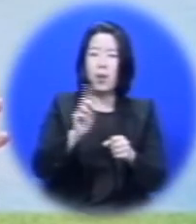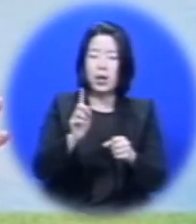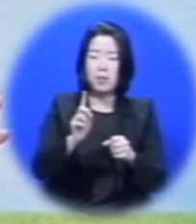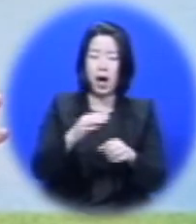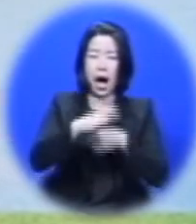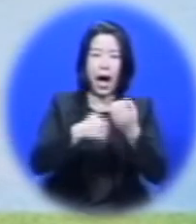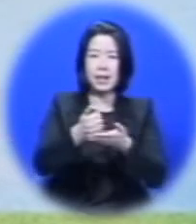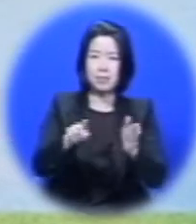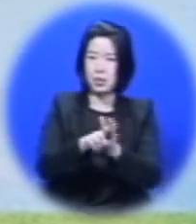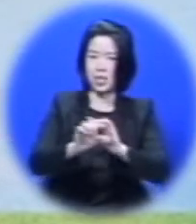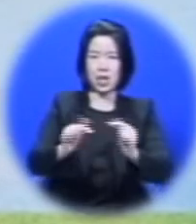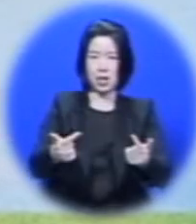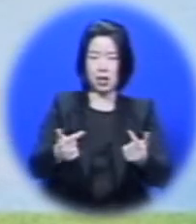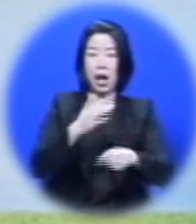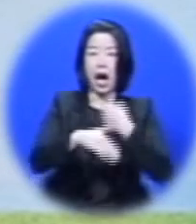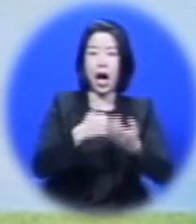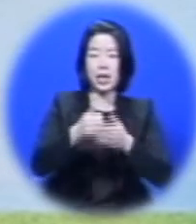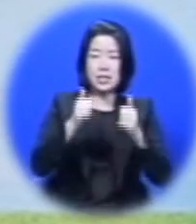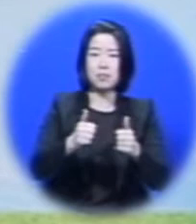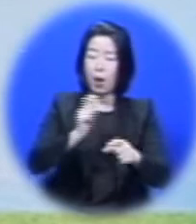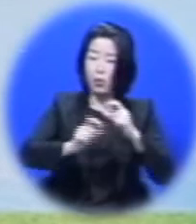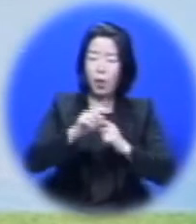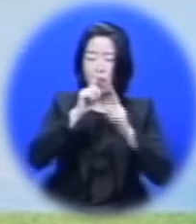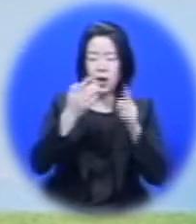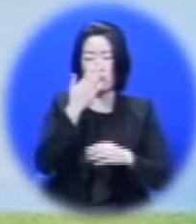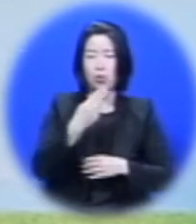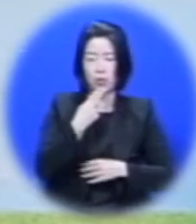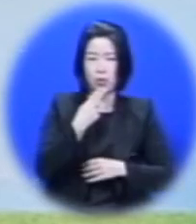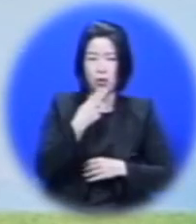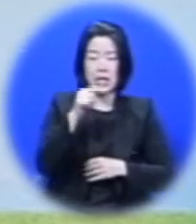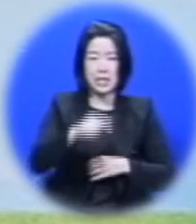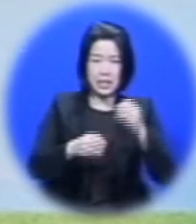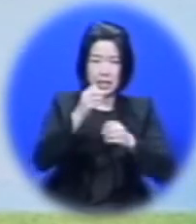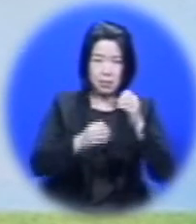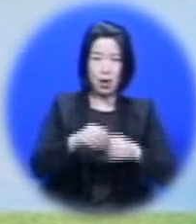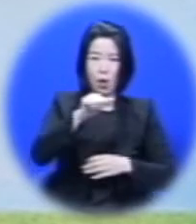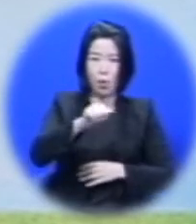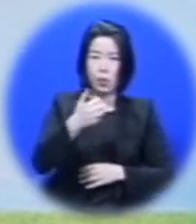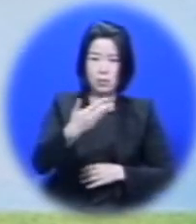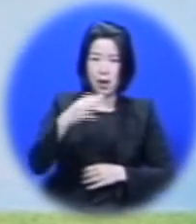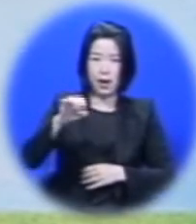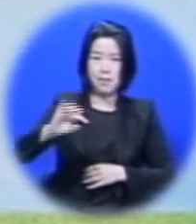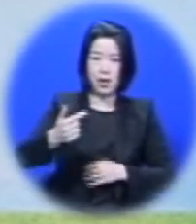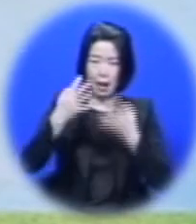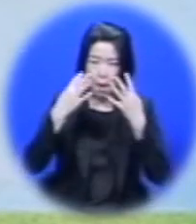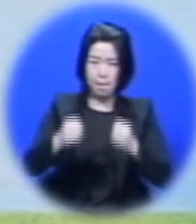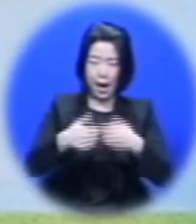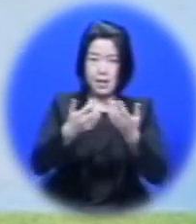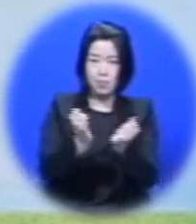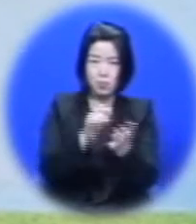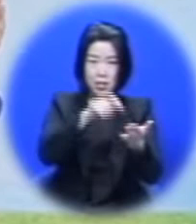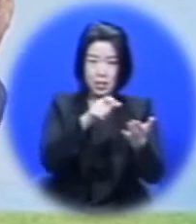거예요. 하나님의 심판은 더 말할 것도 없고요. 이 시편 58편의 가장 많은 부분을 차지하고